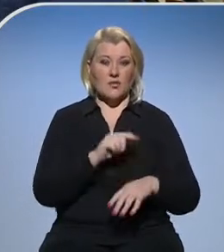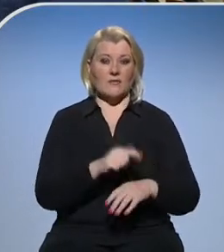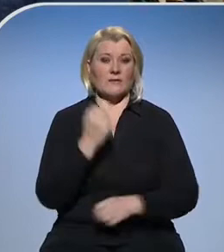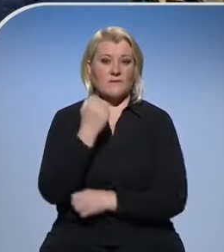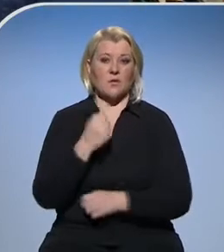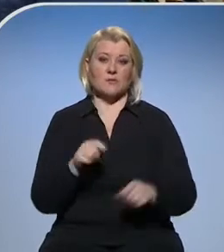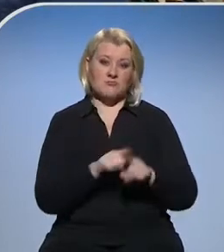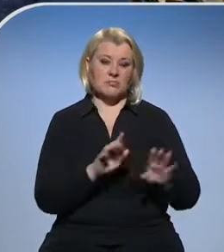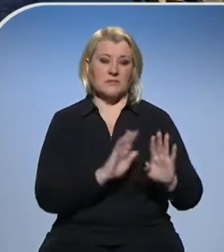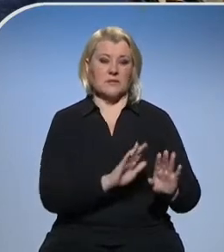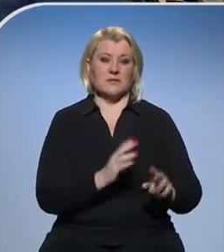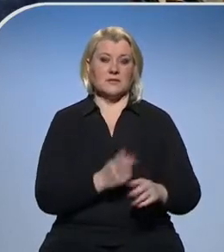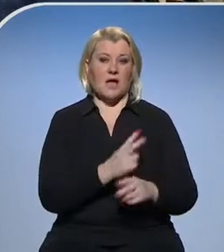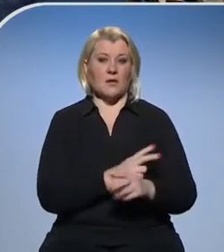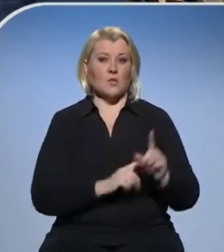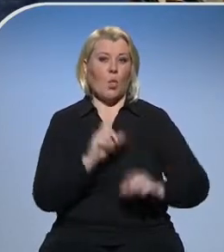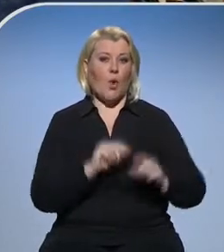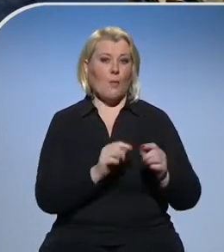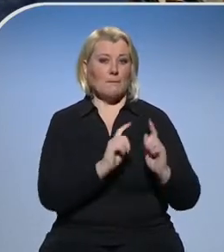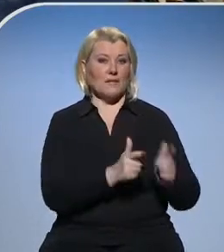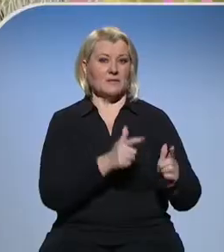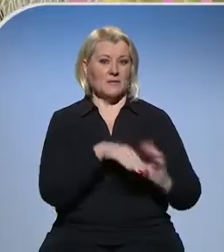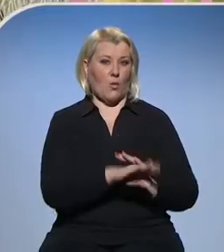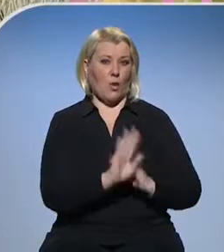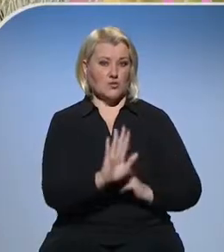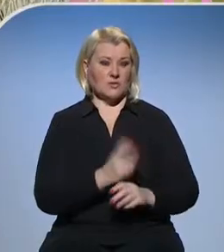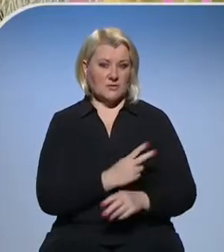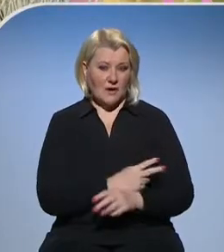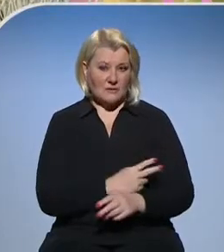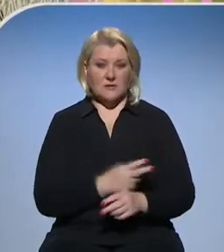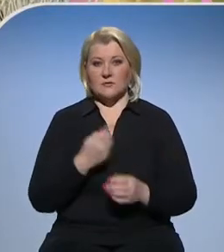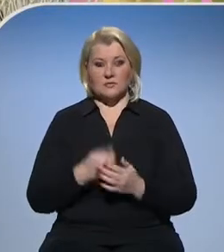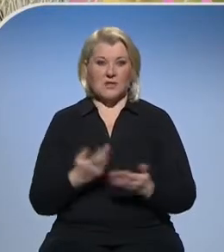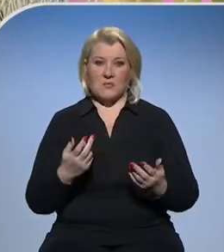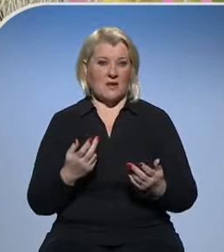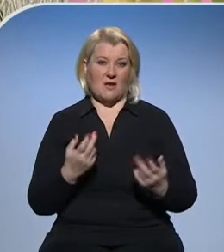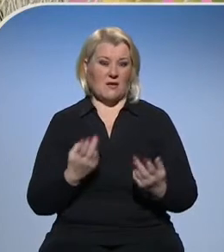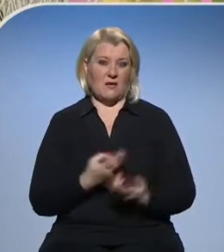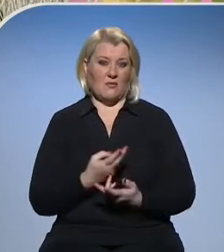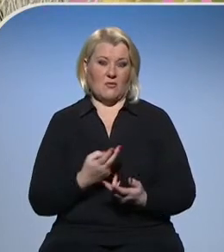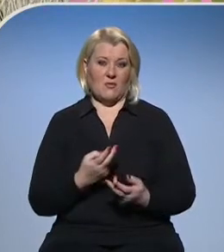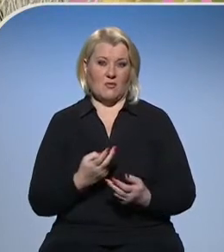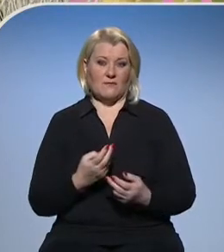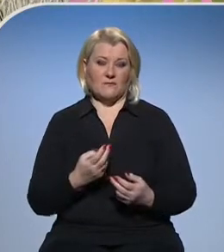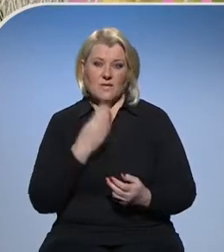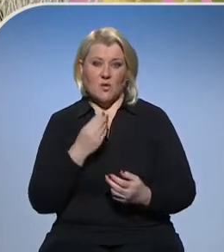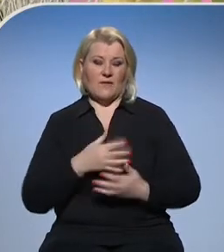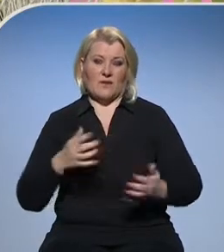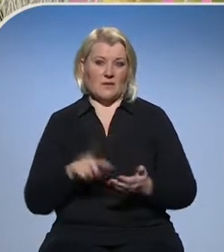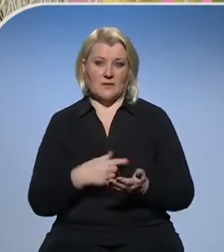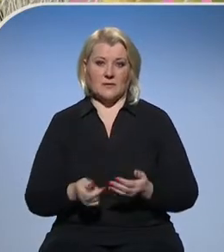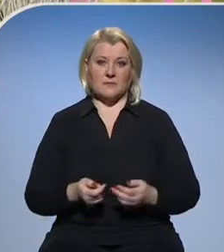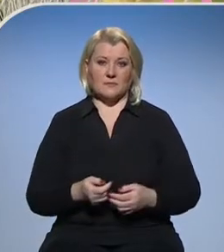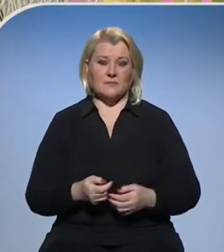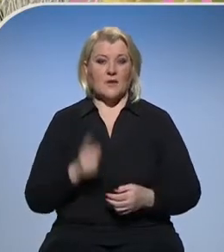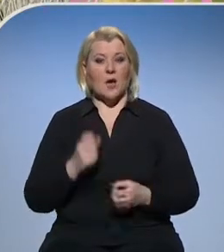jenom zaparkované ve státních dluhopisech. Takže to je takové jako trošku vlastně z bláta do louže. V jakém věku bychom měli začít